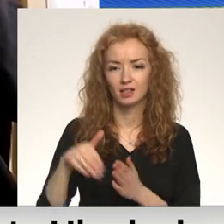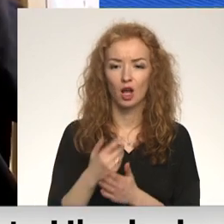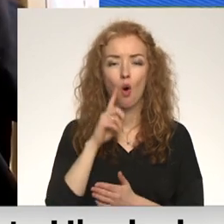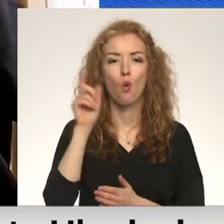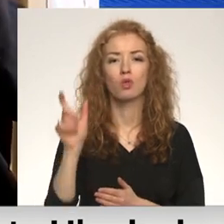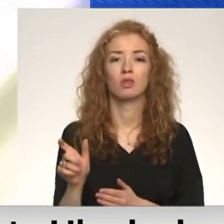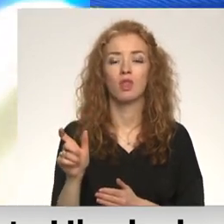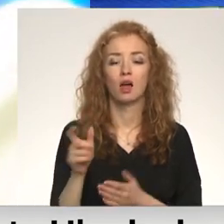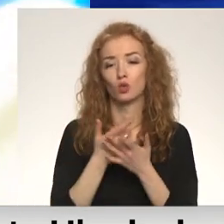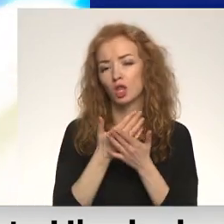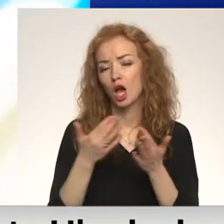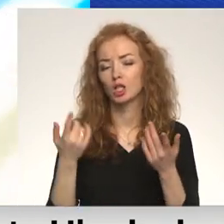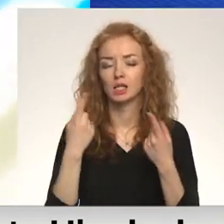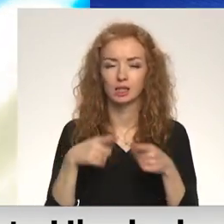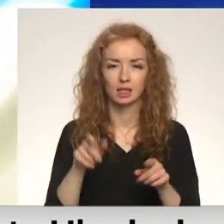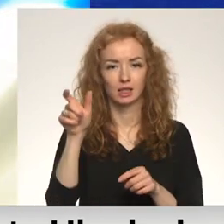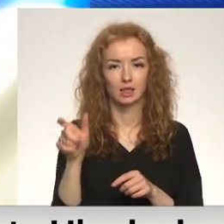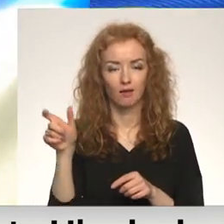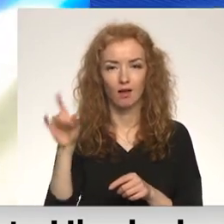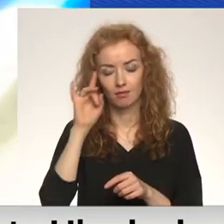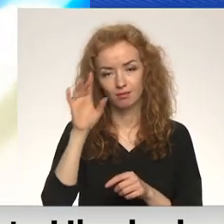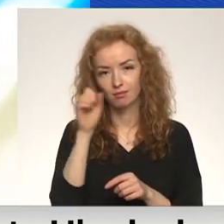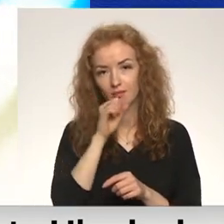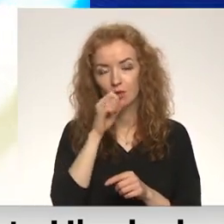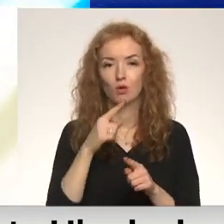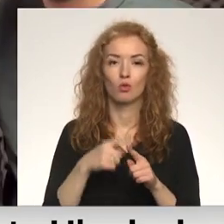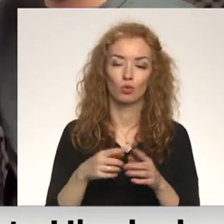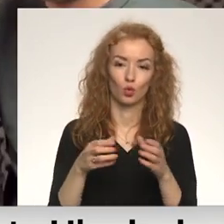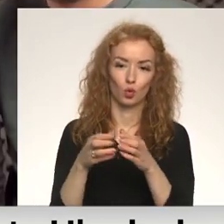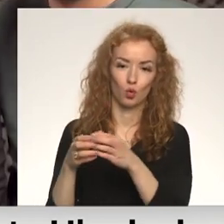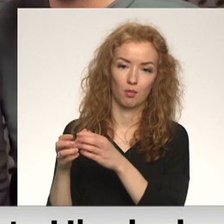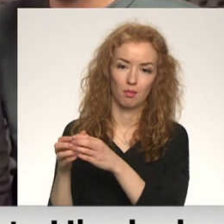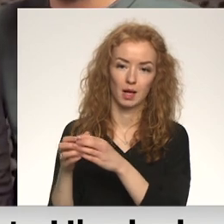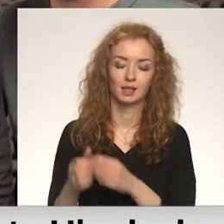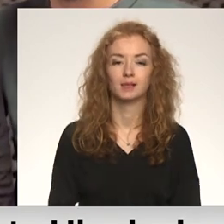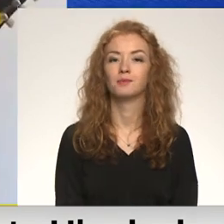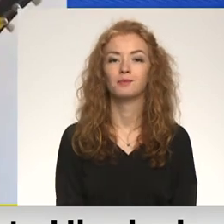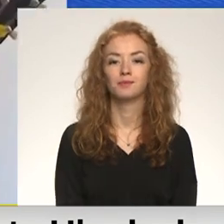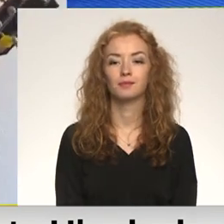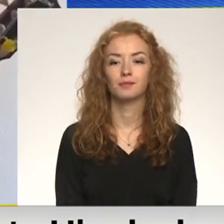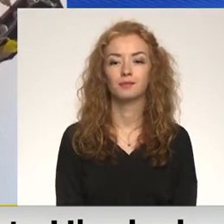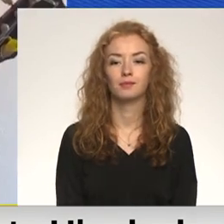Pienudē piedzīvojumi Skyforger, Bad Habits, Laime Pilnīga, Linga un, protams, vēl daudz, daudz